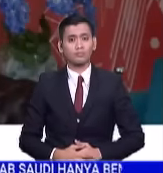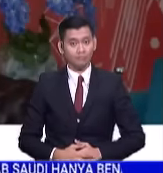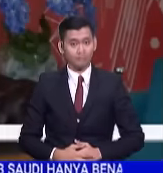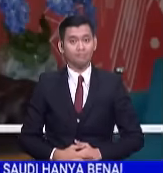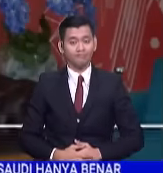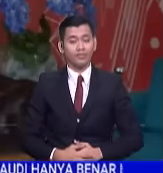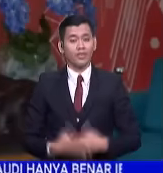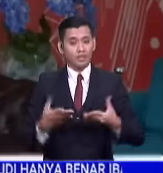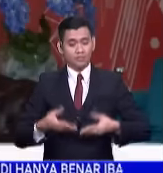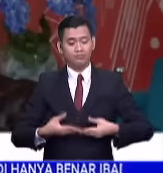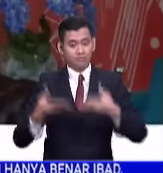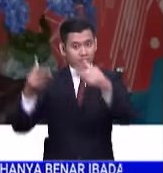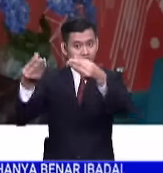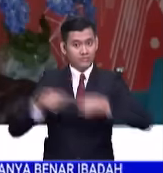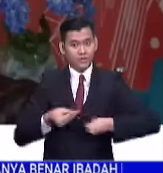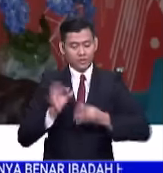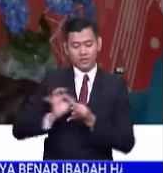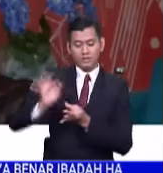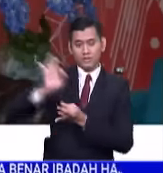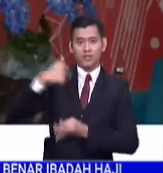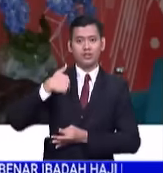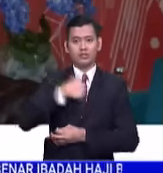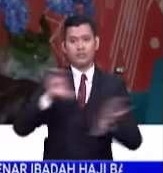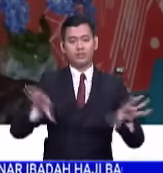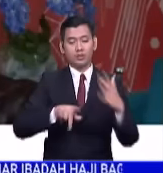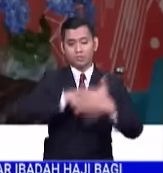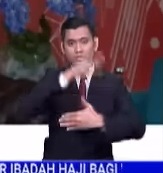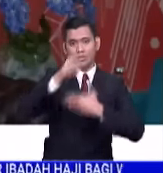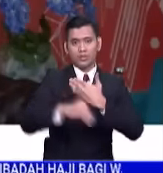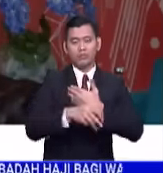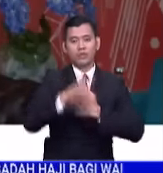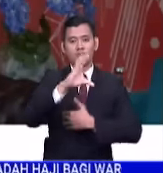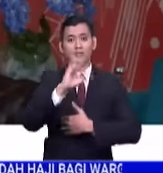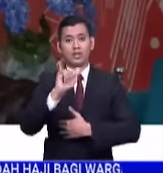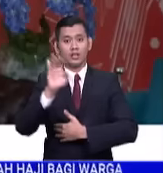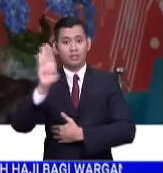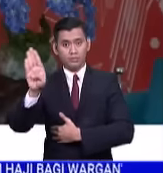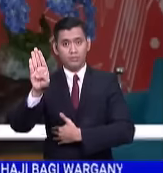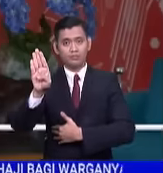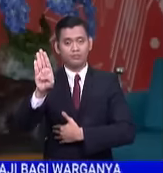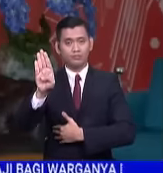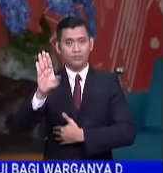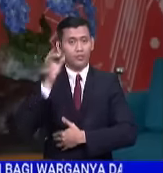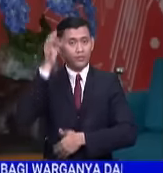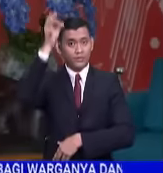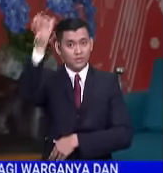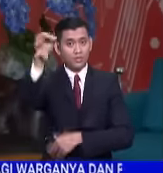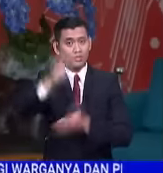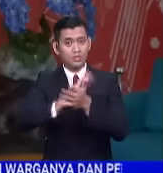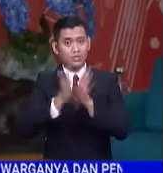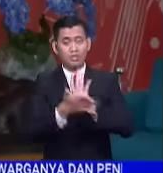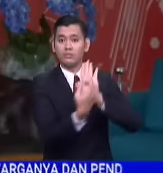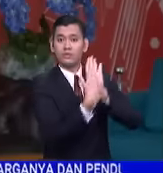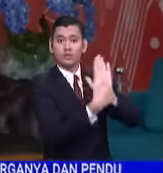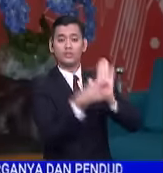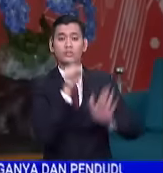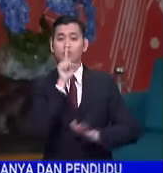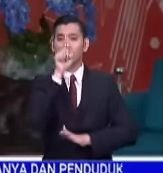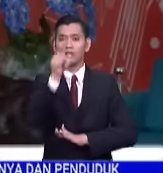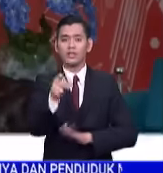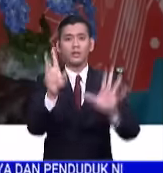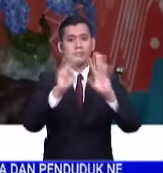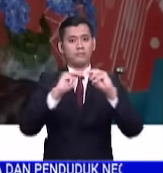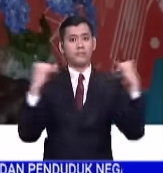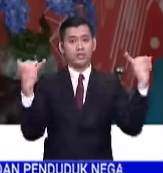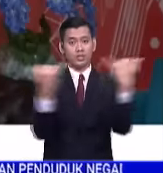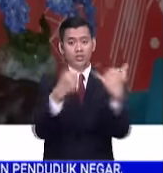Sambutan ini memberi semangat pada kami untuk menerbitkan CIB dengan lebih baik pada masa akan datang, dan bermakna jelas menunjukkan bahawa masyarakat